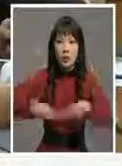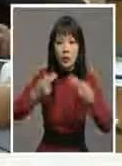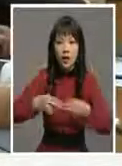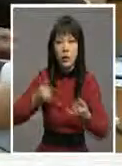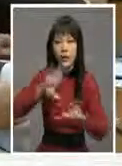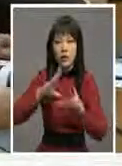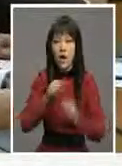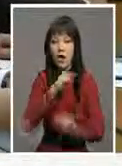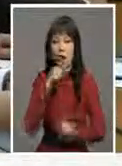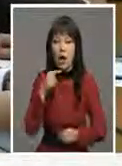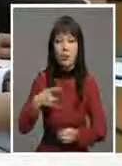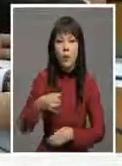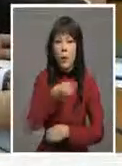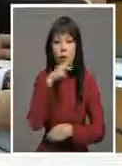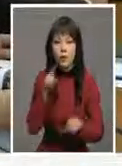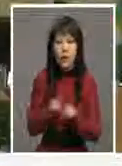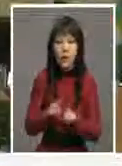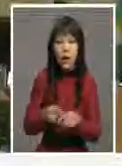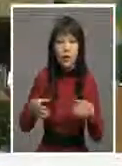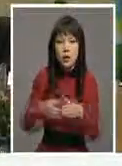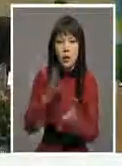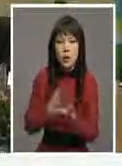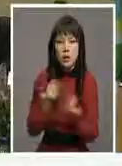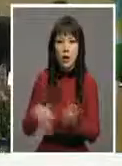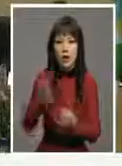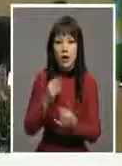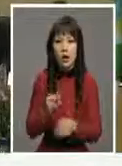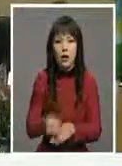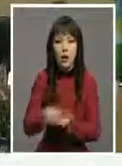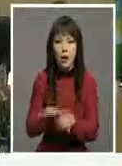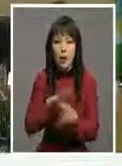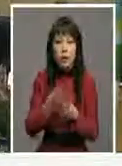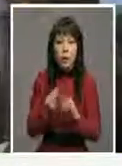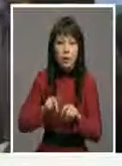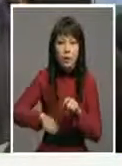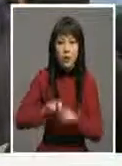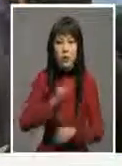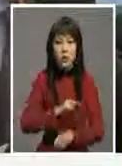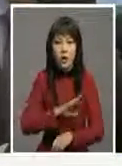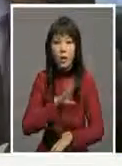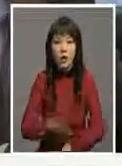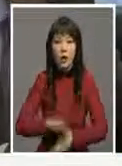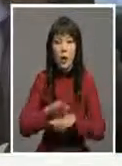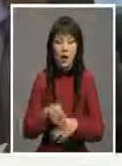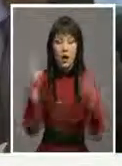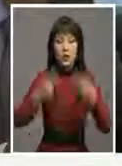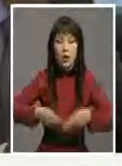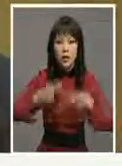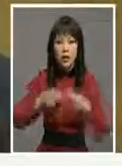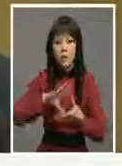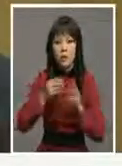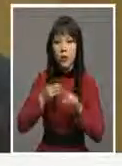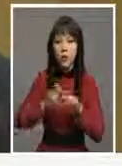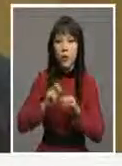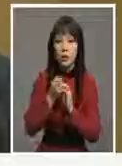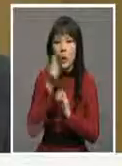мен Ресей және Беларусь мемлекеттерінің транзиттік жүйелерін интеграциялау жұмыстары атқарылды. Бүгін кеденшілер соңғы 12 айда атқарылған жұмысты